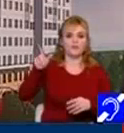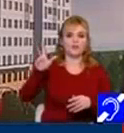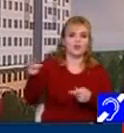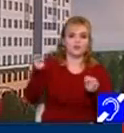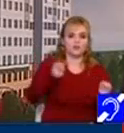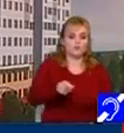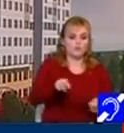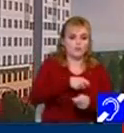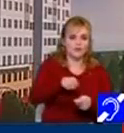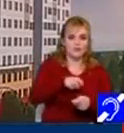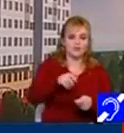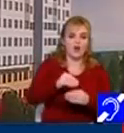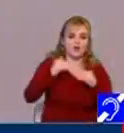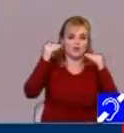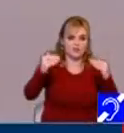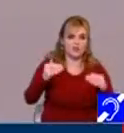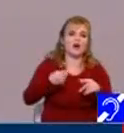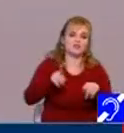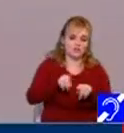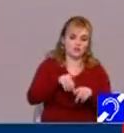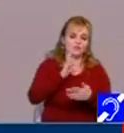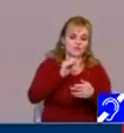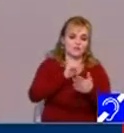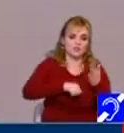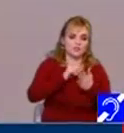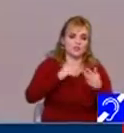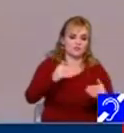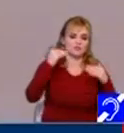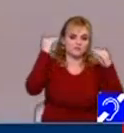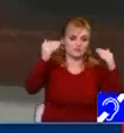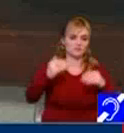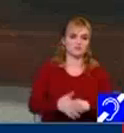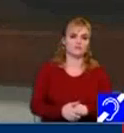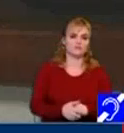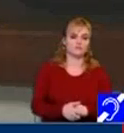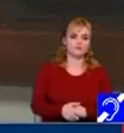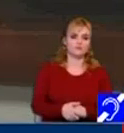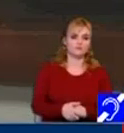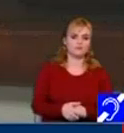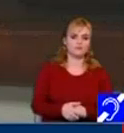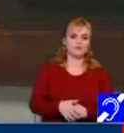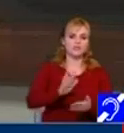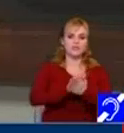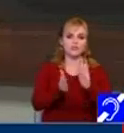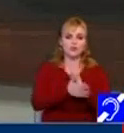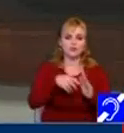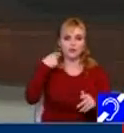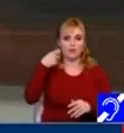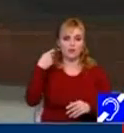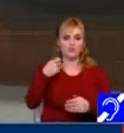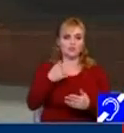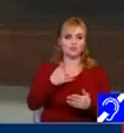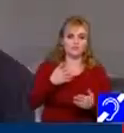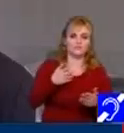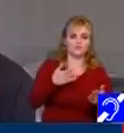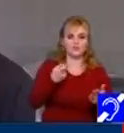indica faptul că ar putea să crească. Faptul că situația politică la moment este mai